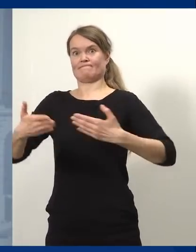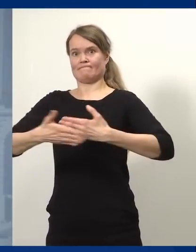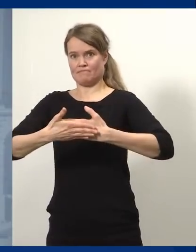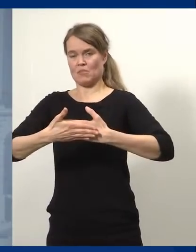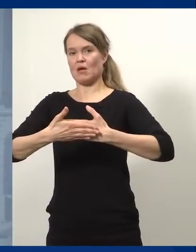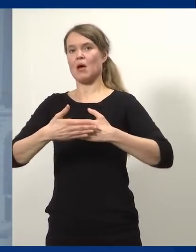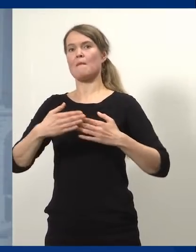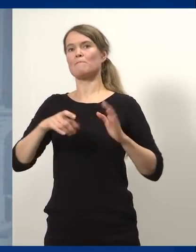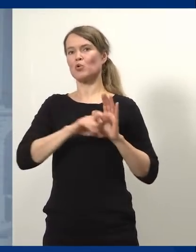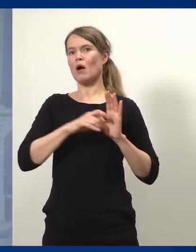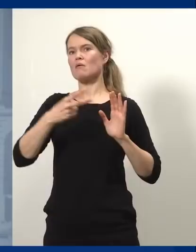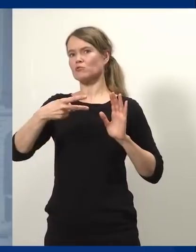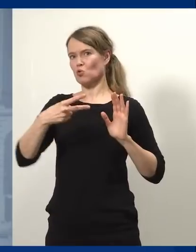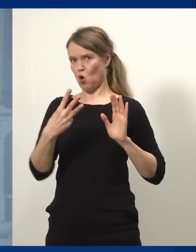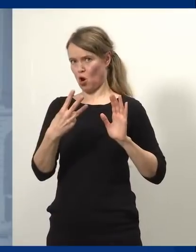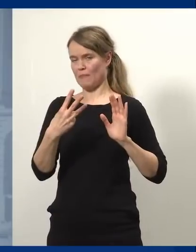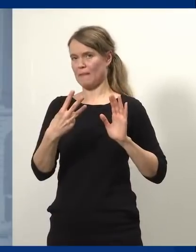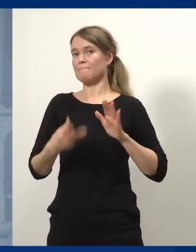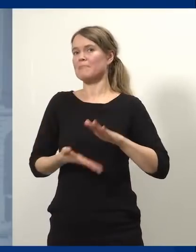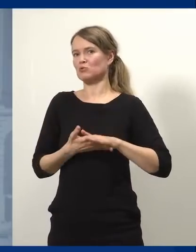23 nojalla, perustuslain nojalla.